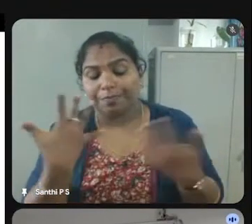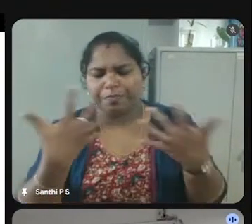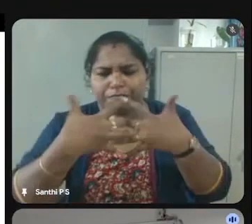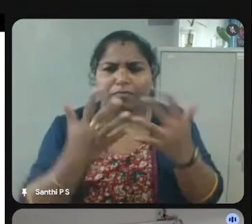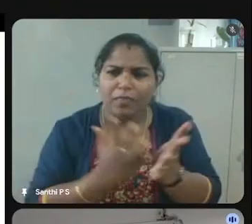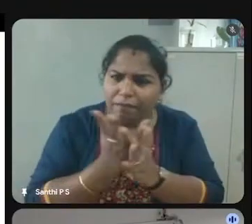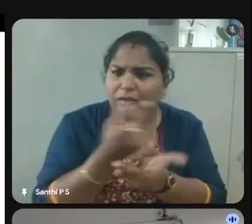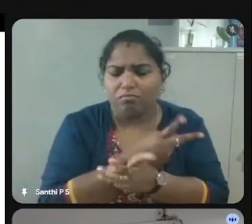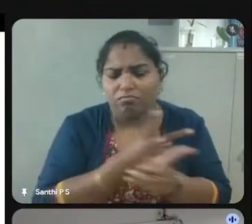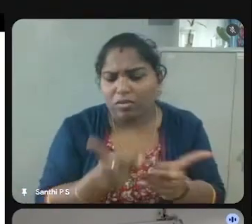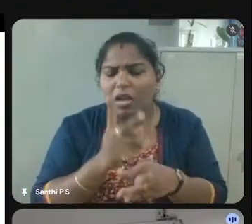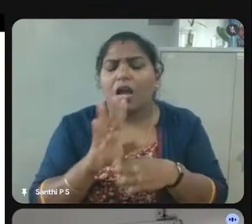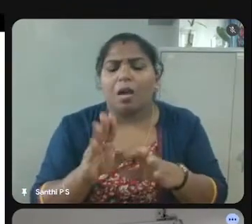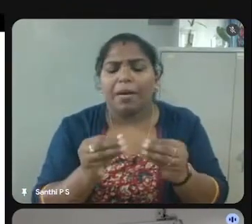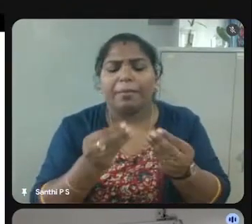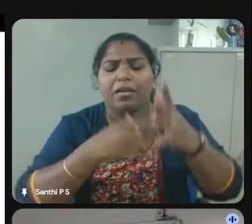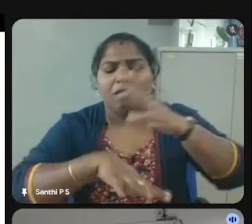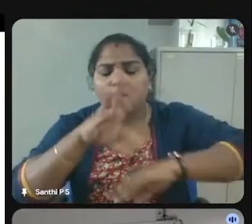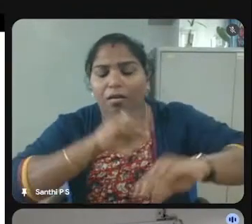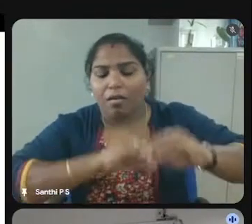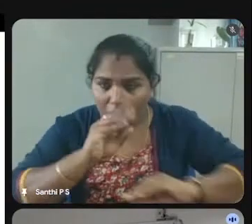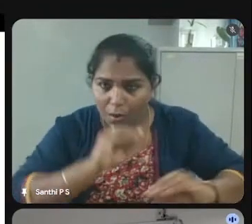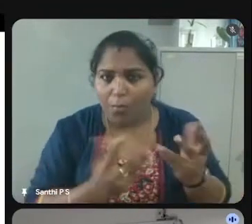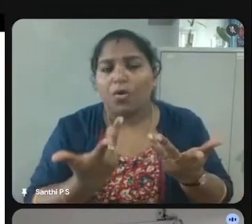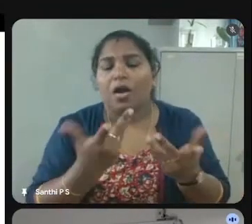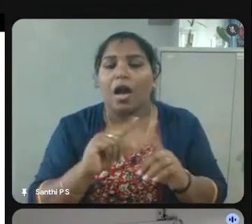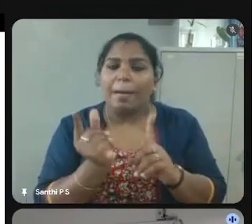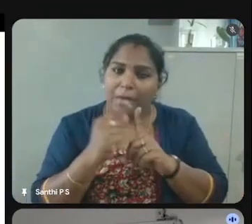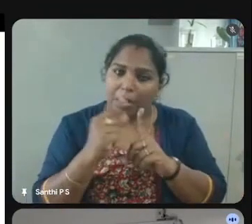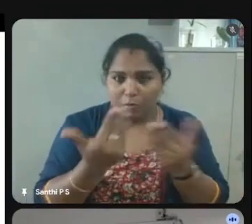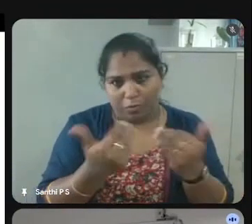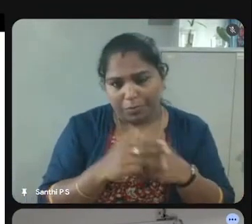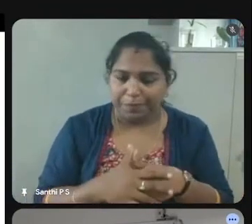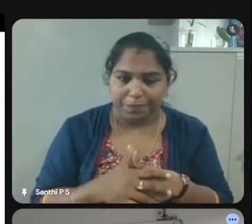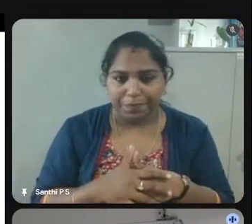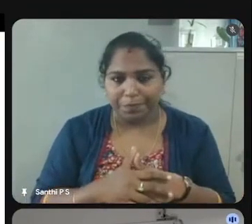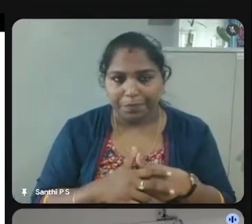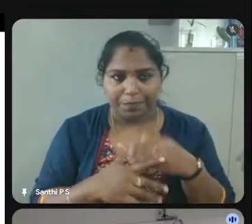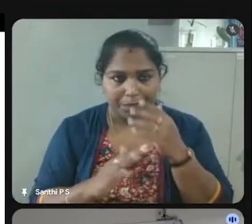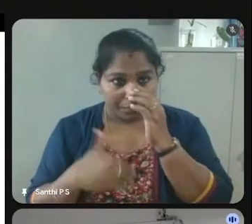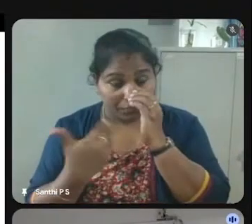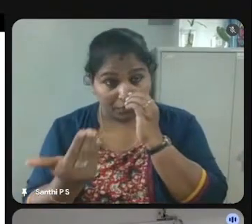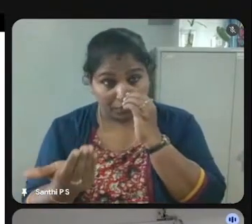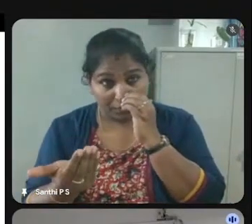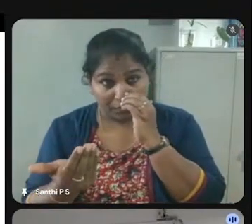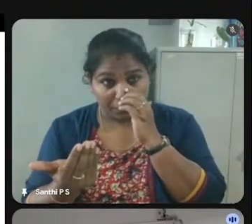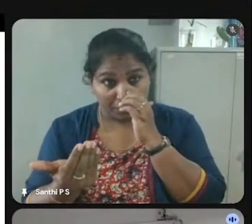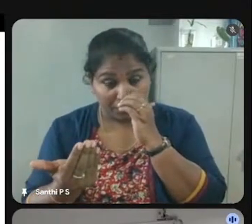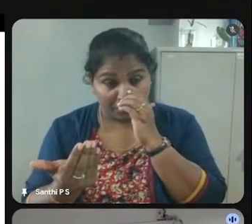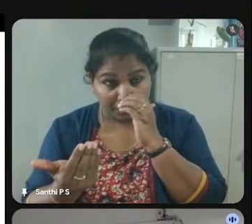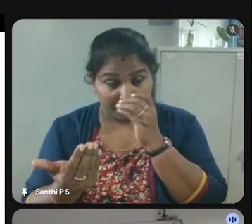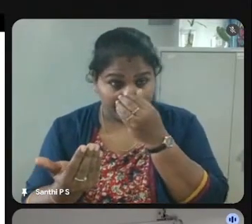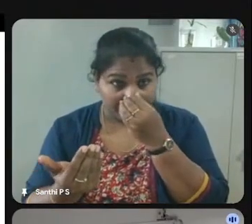നിങ്ങൾ പങ്കെടുക്കുകയാണെന്നുണ്ടെങ്കിൽ അതിനെക്കുറിച്ച് കൂടുതൽ കാര്യങ്ങൾ അറിയാനും അപ്ഡേറ്റഡ് ആയിട്ടിരിക്കാനും സാധ്യതയുണ്ട്. അടുത്തത് ശ്രമകരമായ യാത്രയെ നമ്മൾ